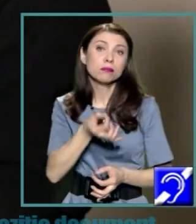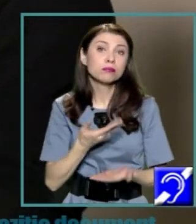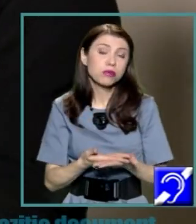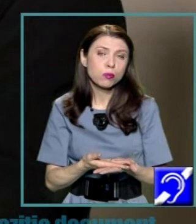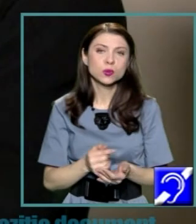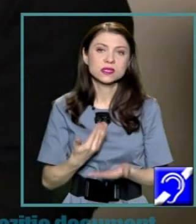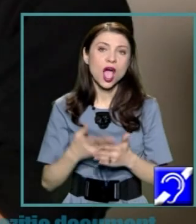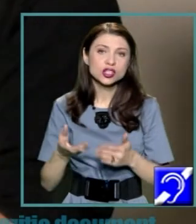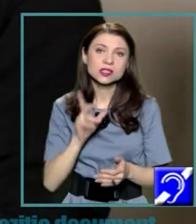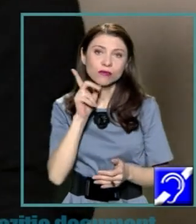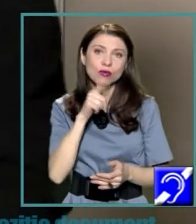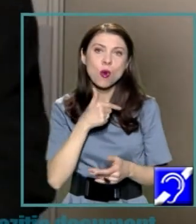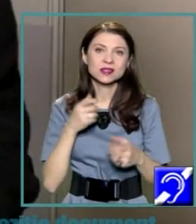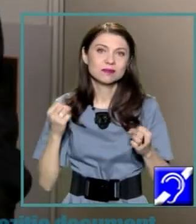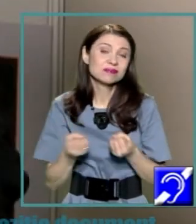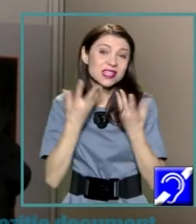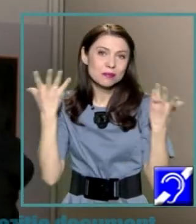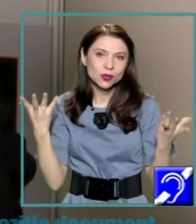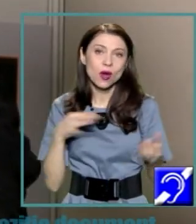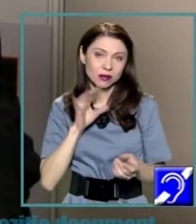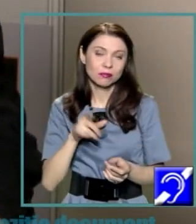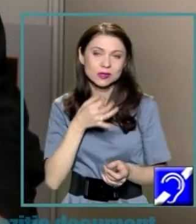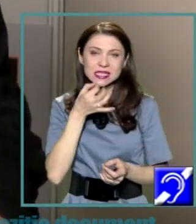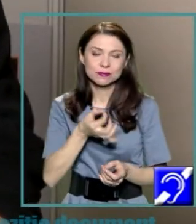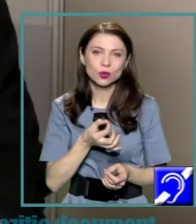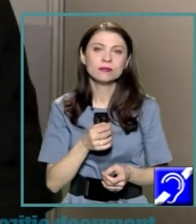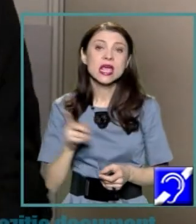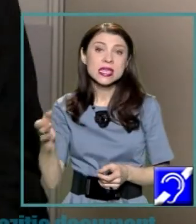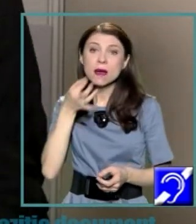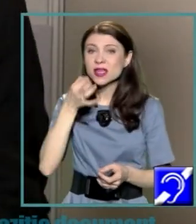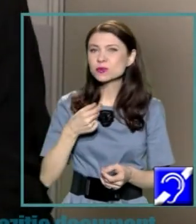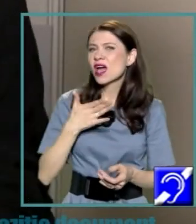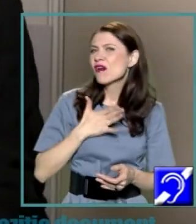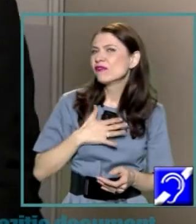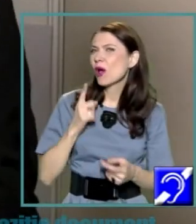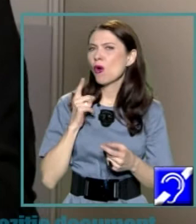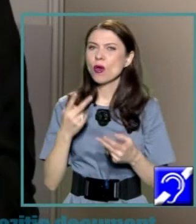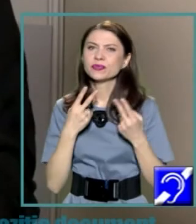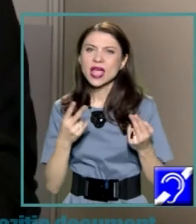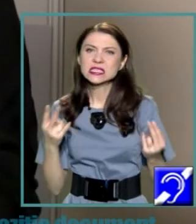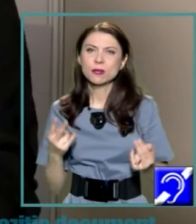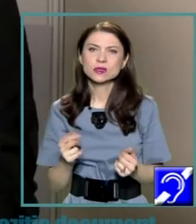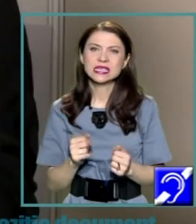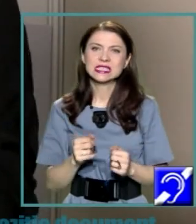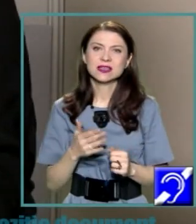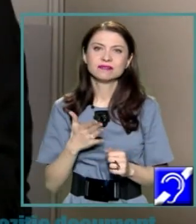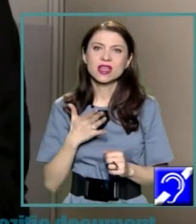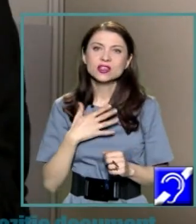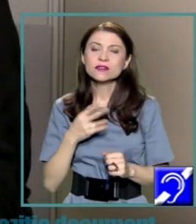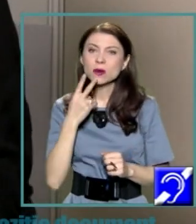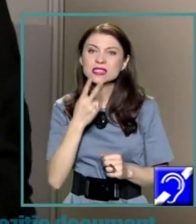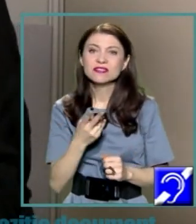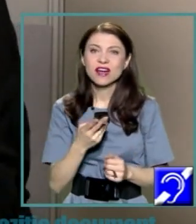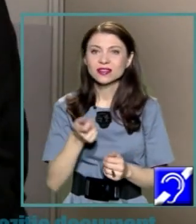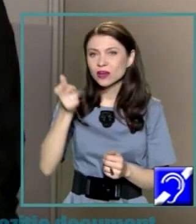frumoasă sărbătoare, aș zice eu, mi-a spus, aș vrea o expoziție și aș vrea să-l reprezinte pe